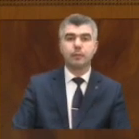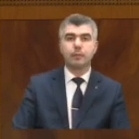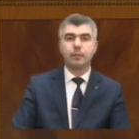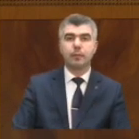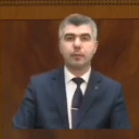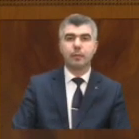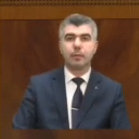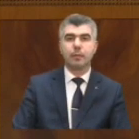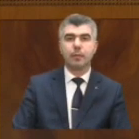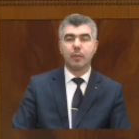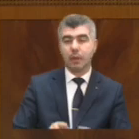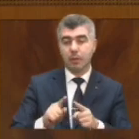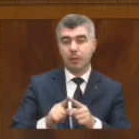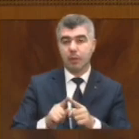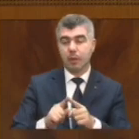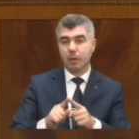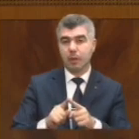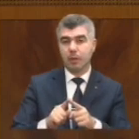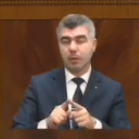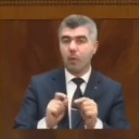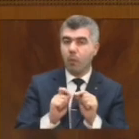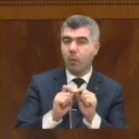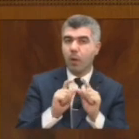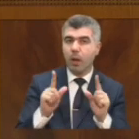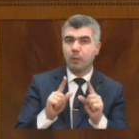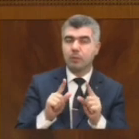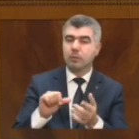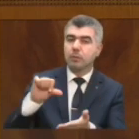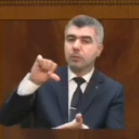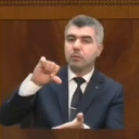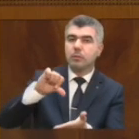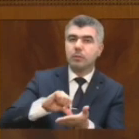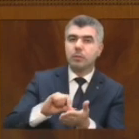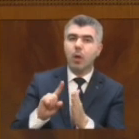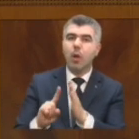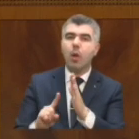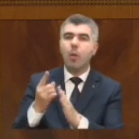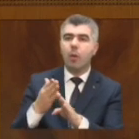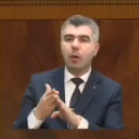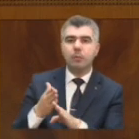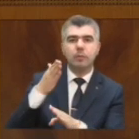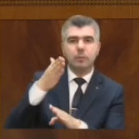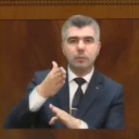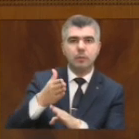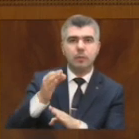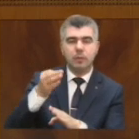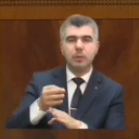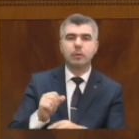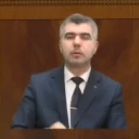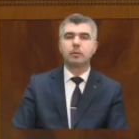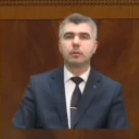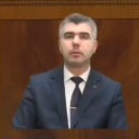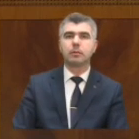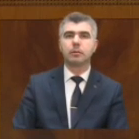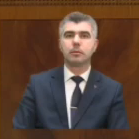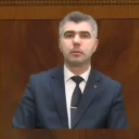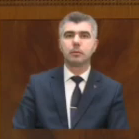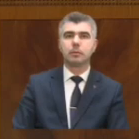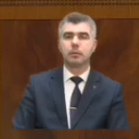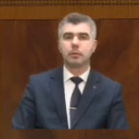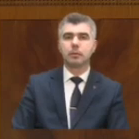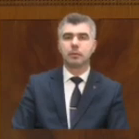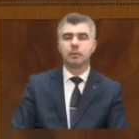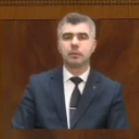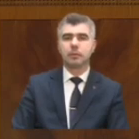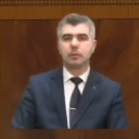عكس ما تفضلتم به كنا في الميدان منذ البدايه وحاضرين بقوه،